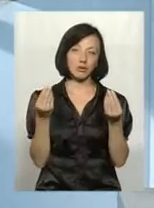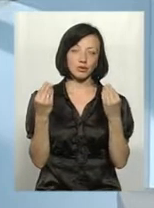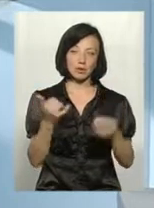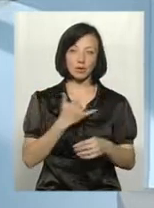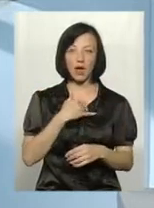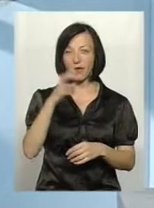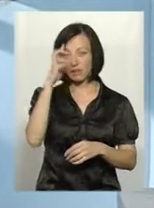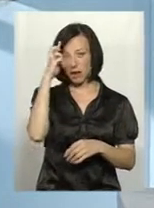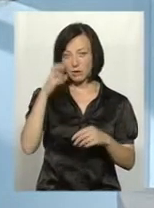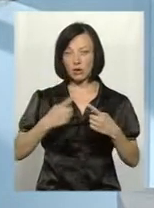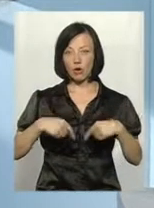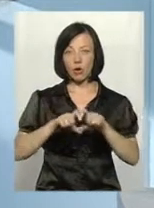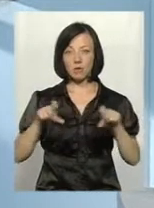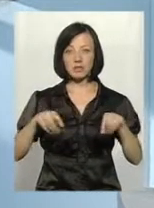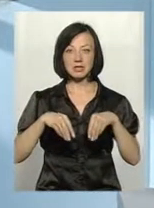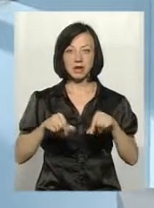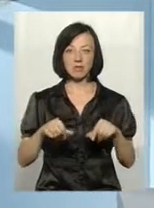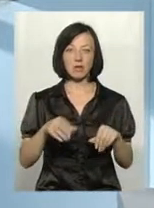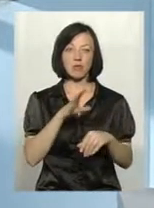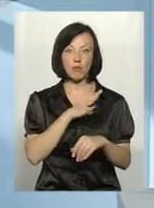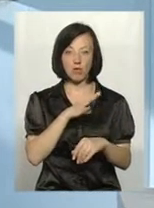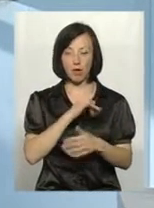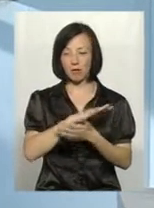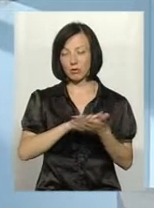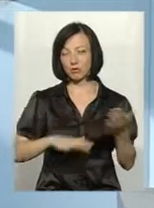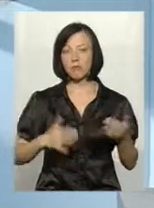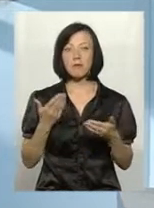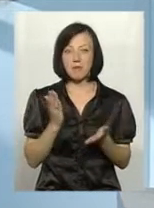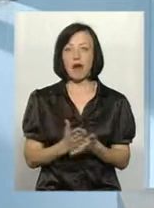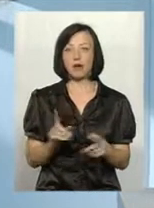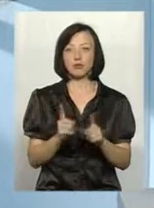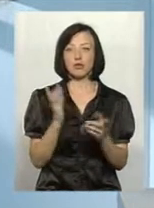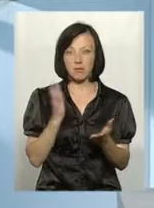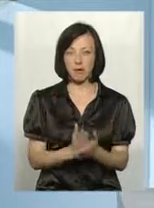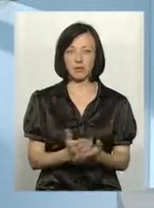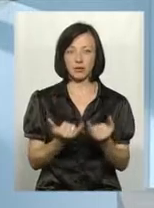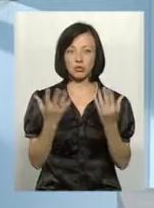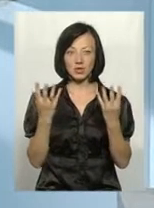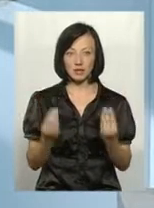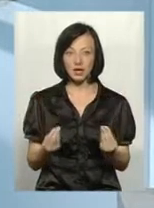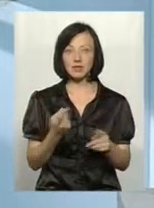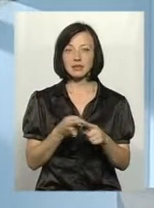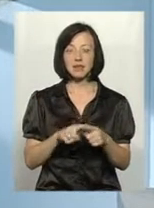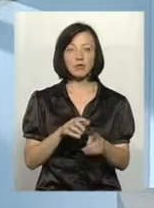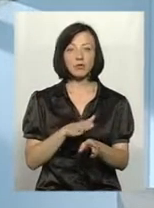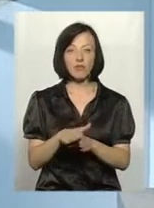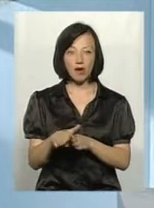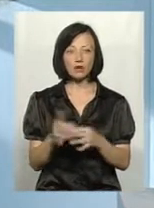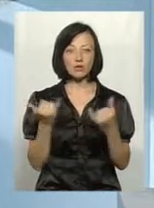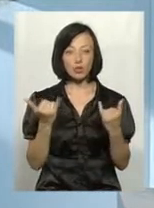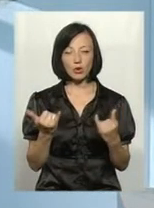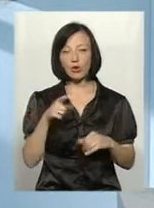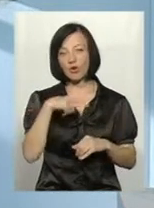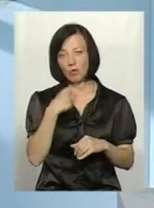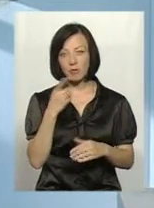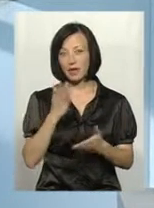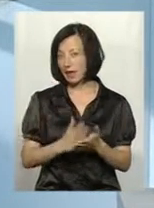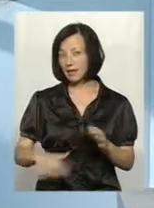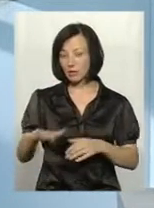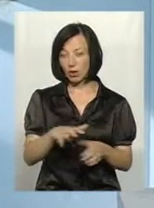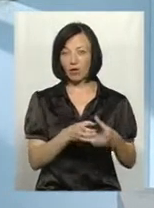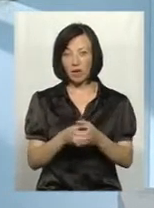вона процвітала і процвітає. Ми маємо те, що маємо. І на сьогоднішній день те відбувається. Тому сьогодні ми говоримо, є